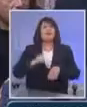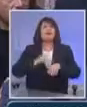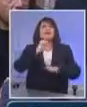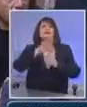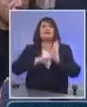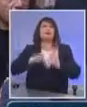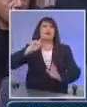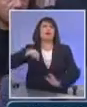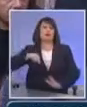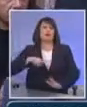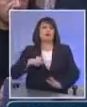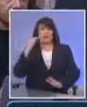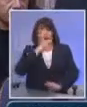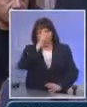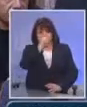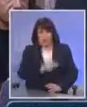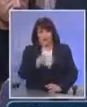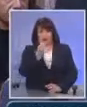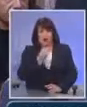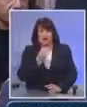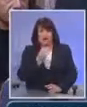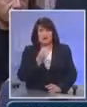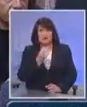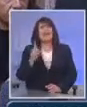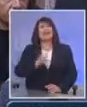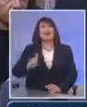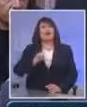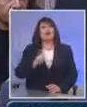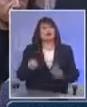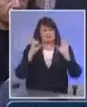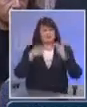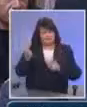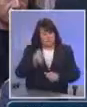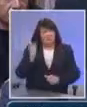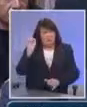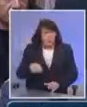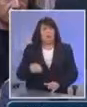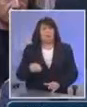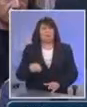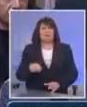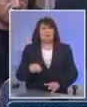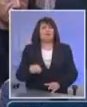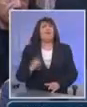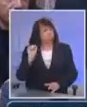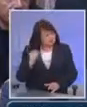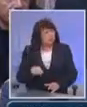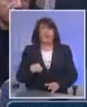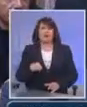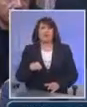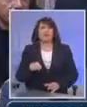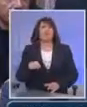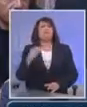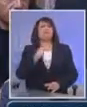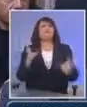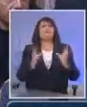Σύνταγμα, μας λέει ο Πρωθυπουργός και συμφωνεί και ο κύριος Μητσοτάκης, το είπε χαρακτηριστικά, ότι δεν έχει αντίρρηση ως προς τις